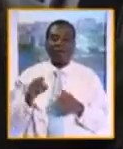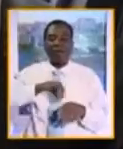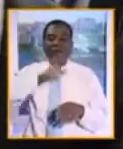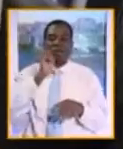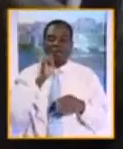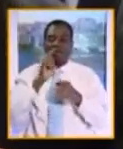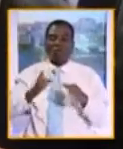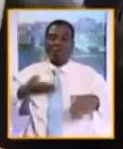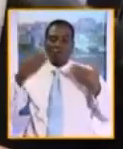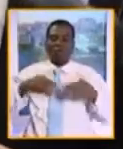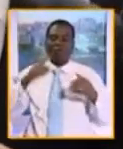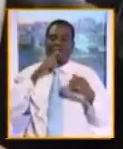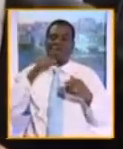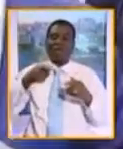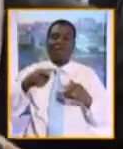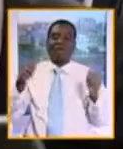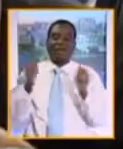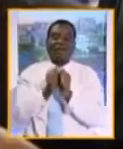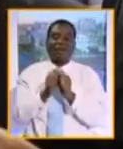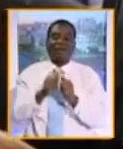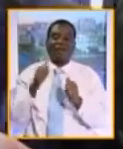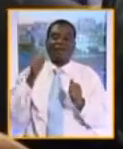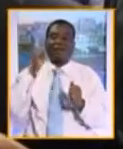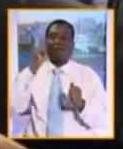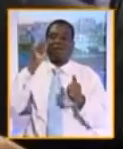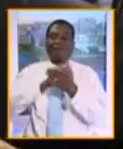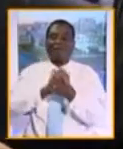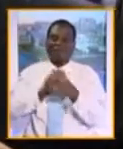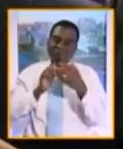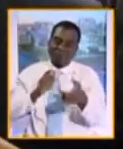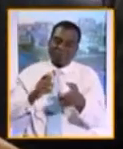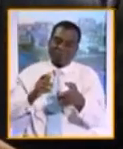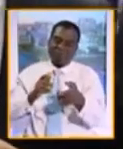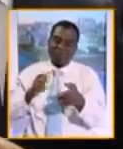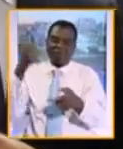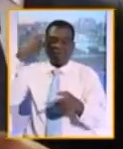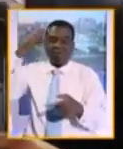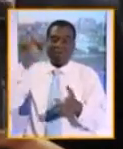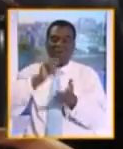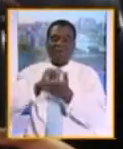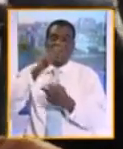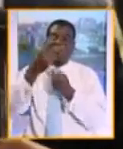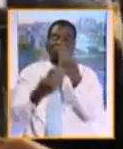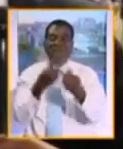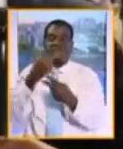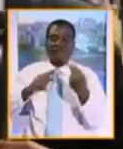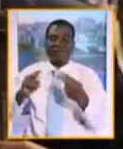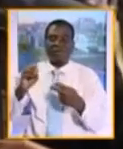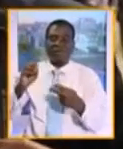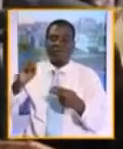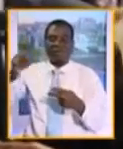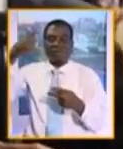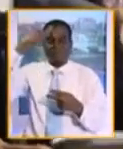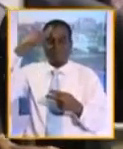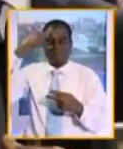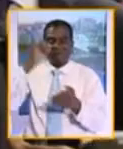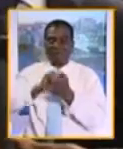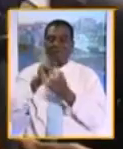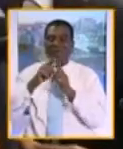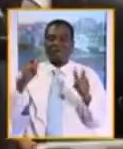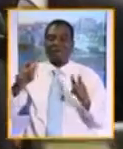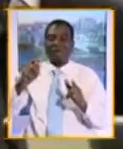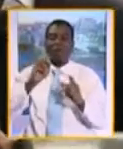Je suis heureux d'être là avec Madame Ouattara pour cette visite d'État. Vous savez, c'est une